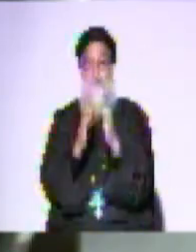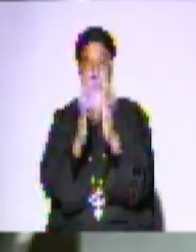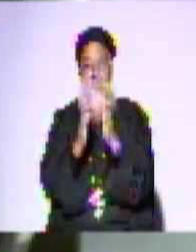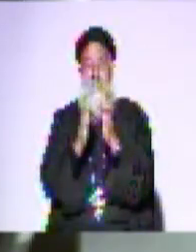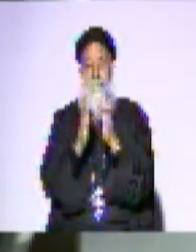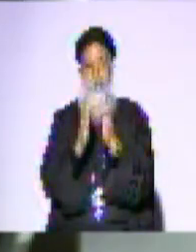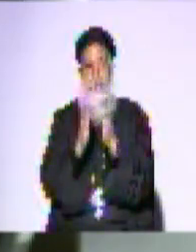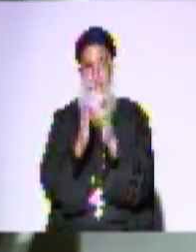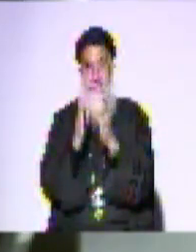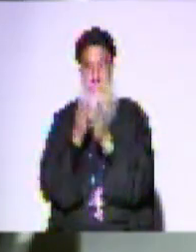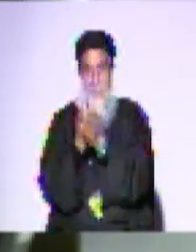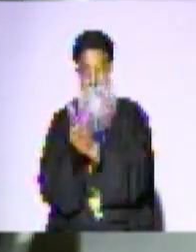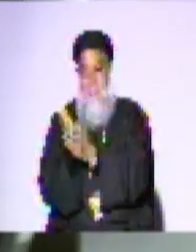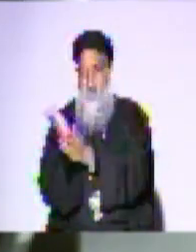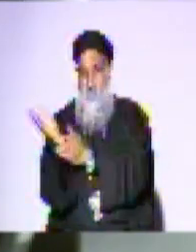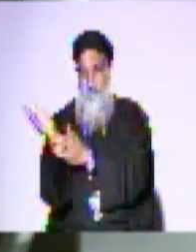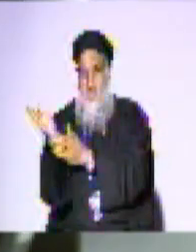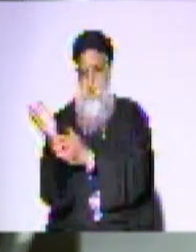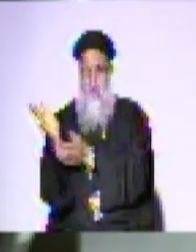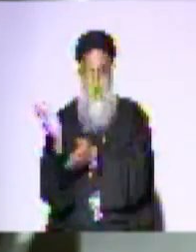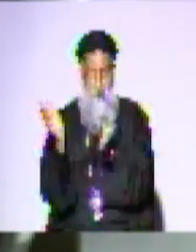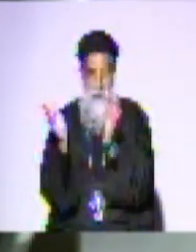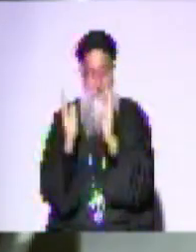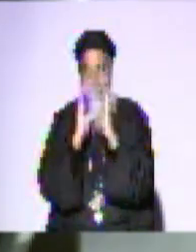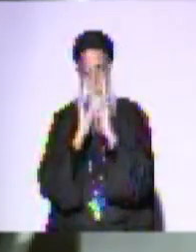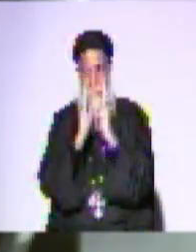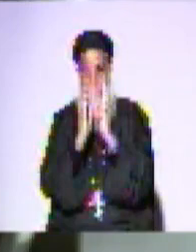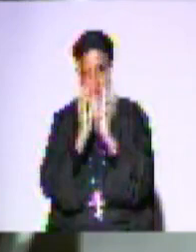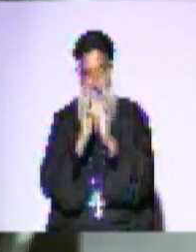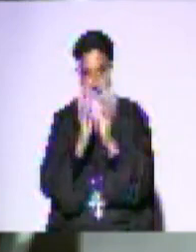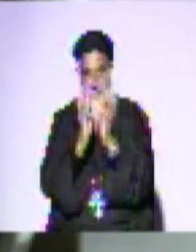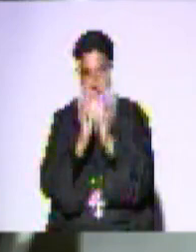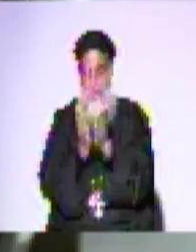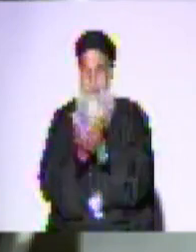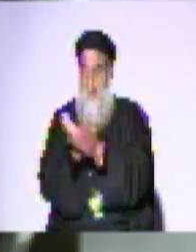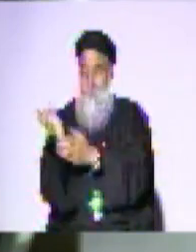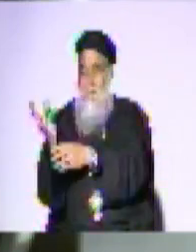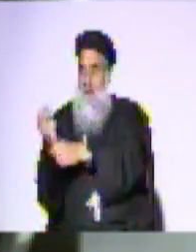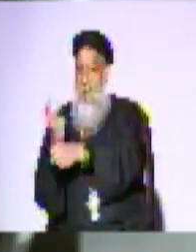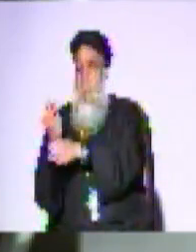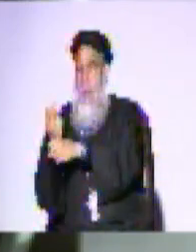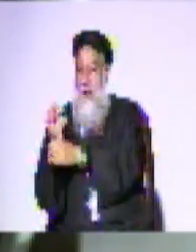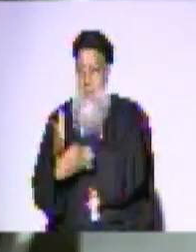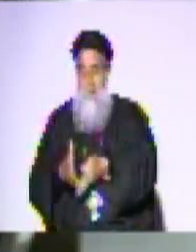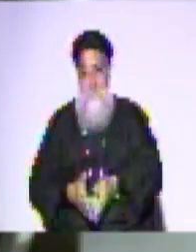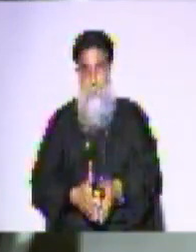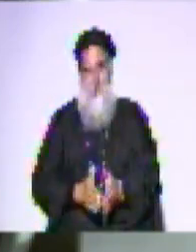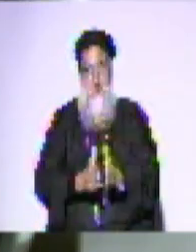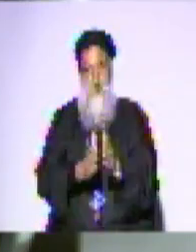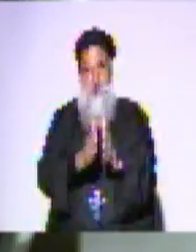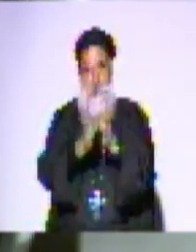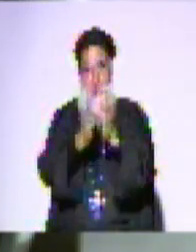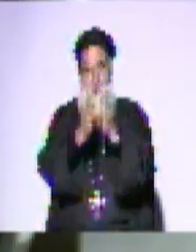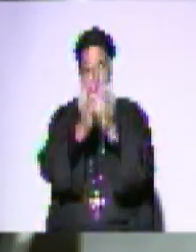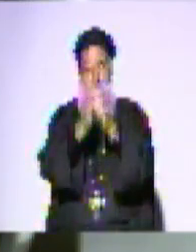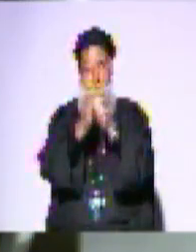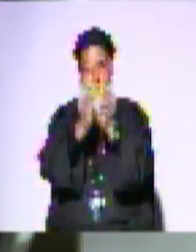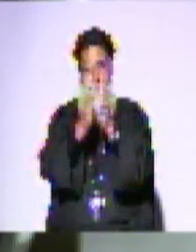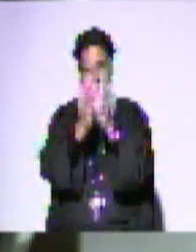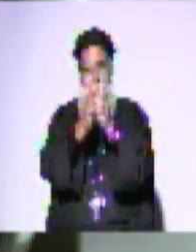يعني الذهن يبقى اتجاهه معين ناحية الخطية، بيعمل يوتيرن